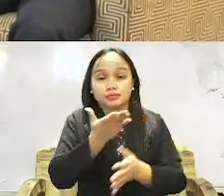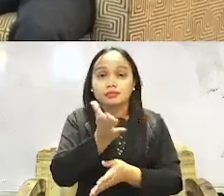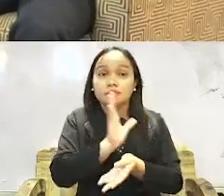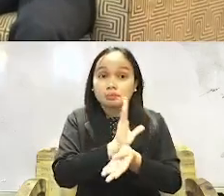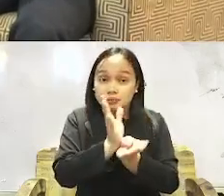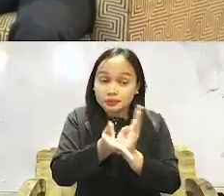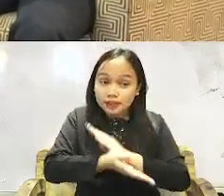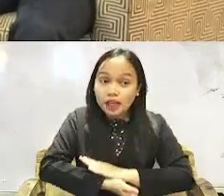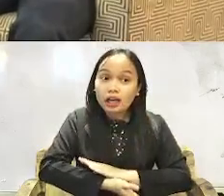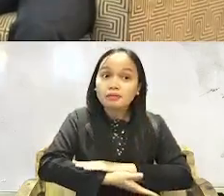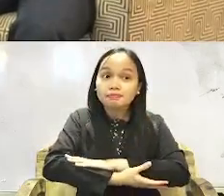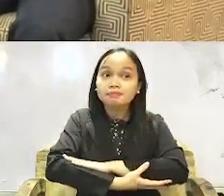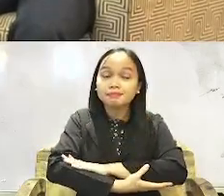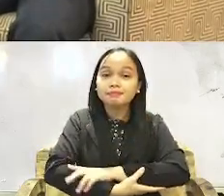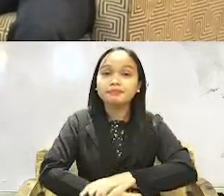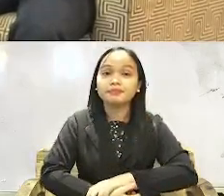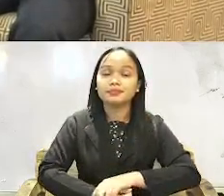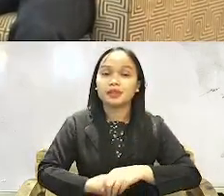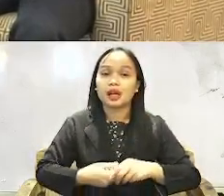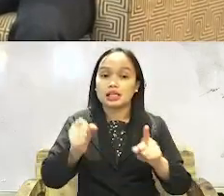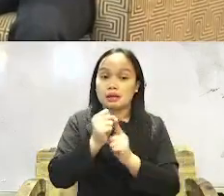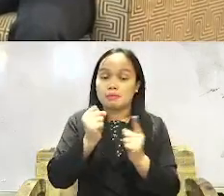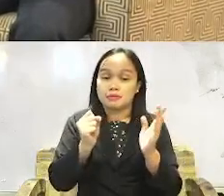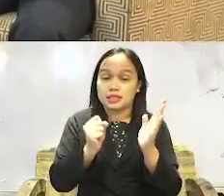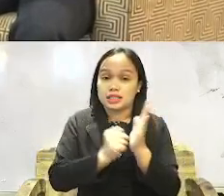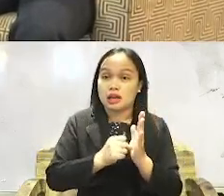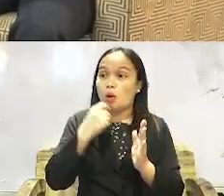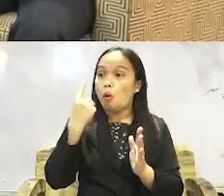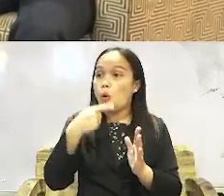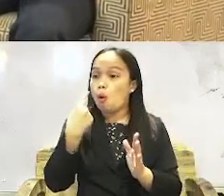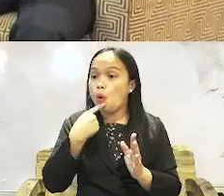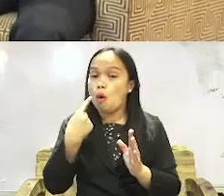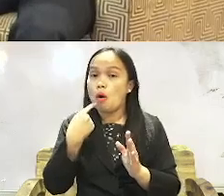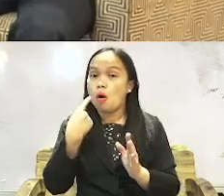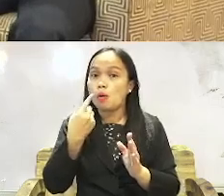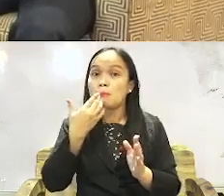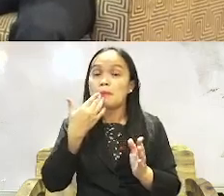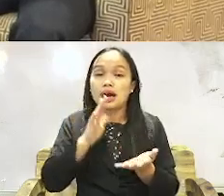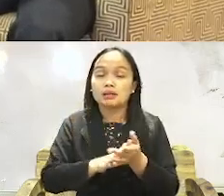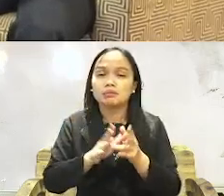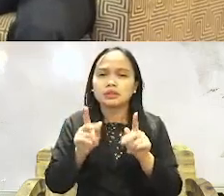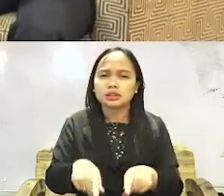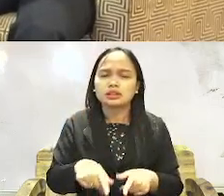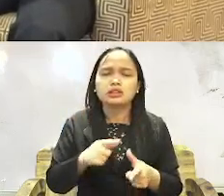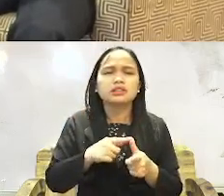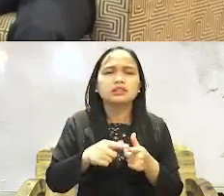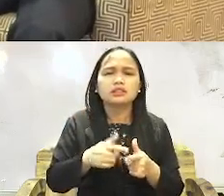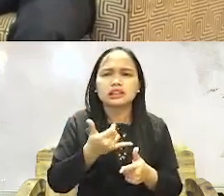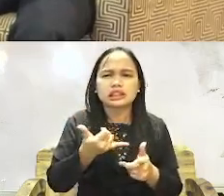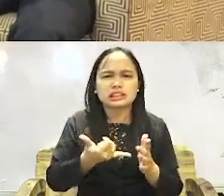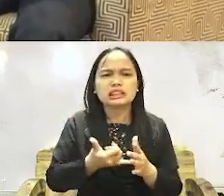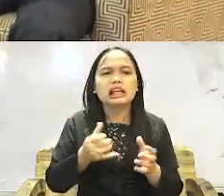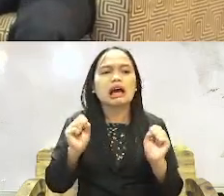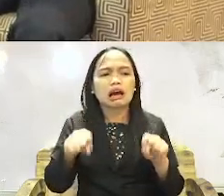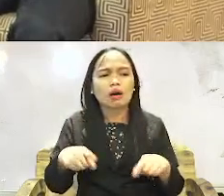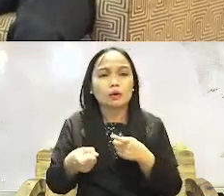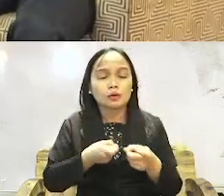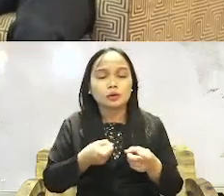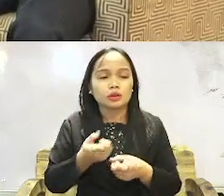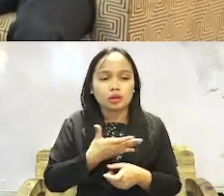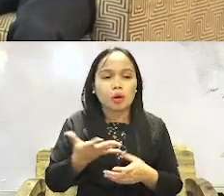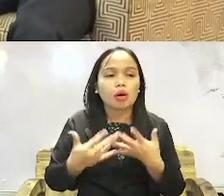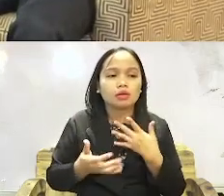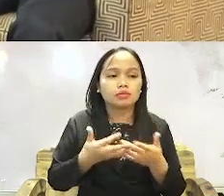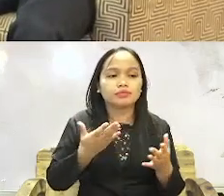naging subject ka noong nang bibiktima, yun ang hahawak sa'yo at magkokontrol sa'yo saan ka man magpunta. At ang mahirap